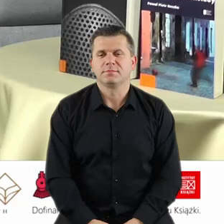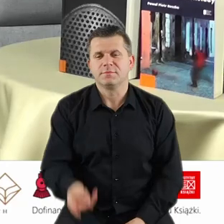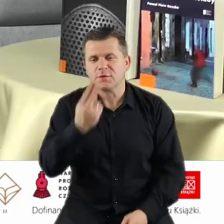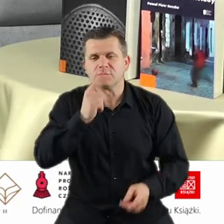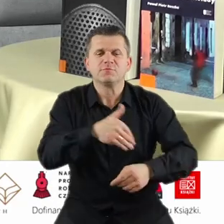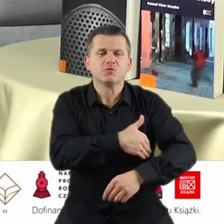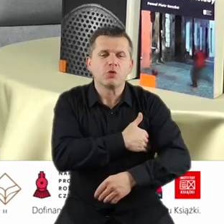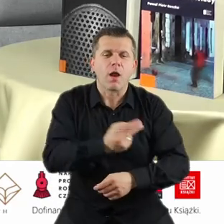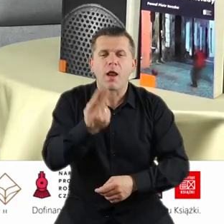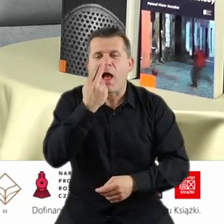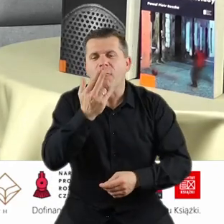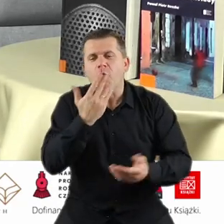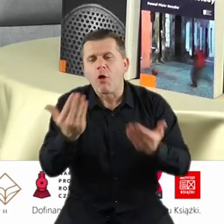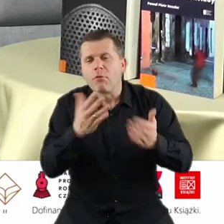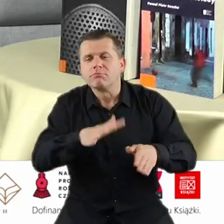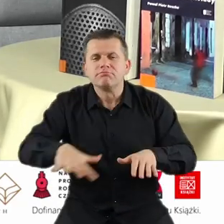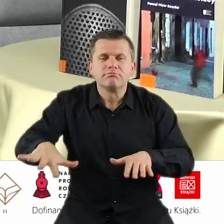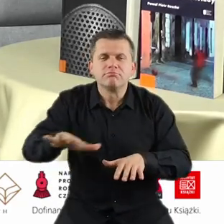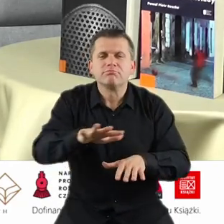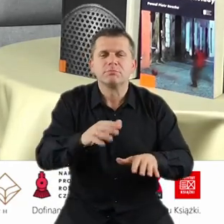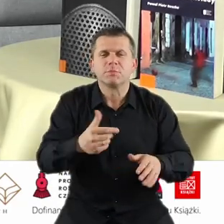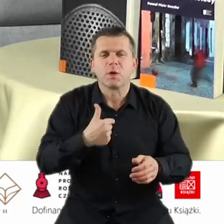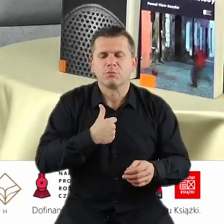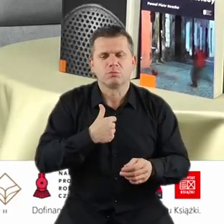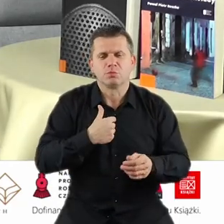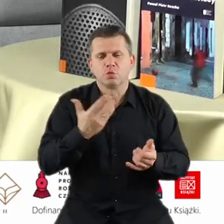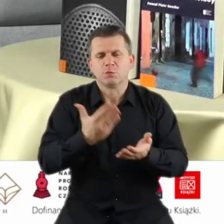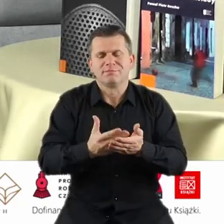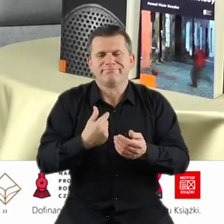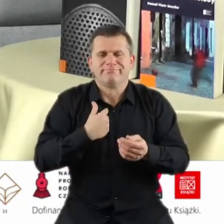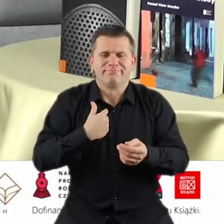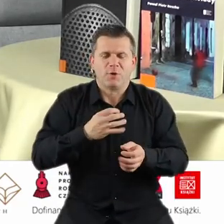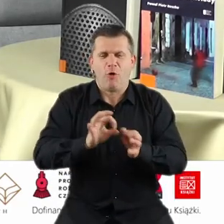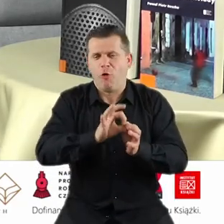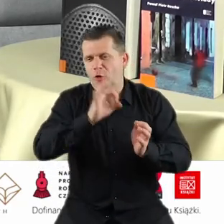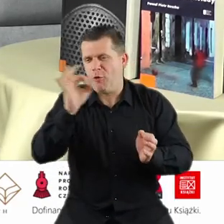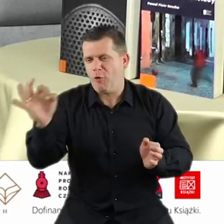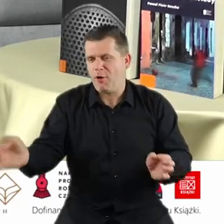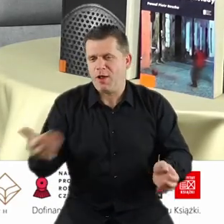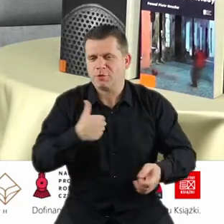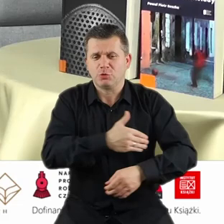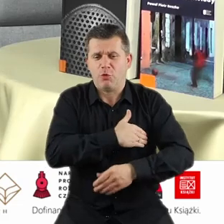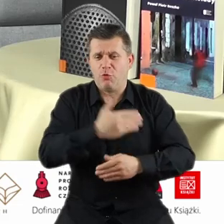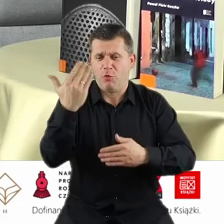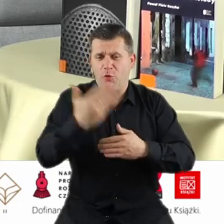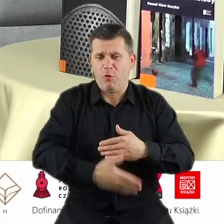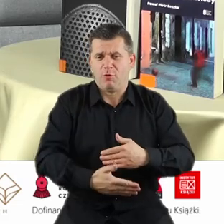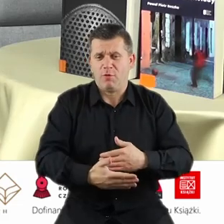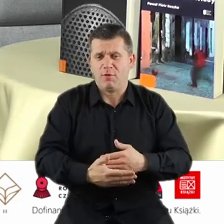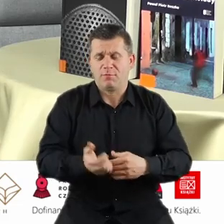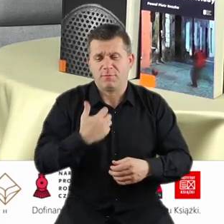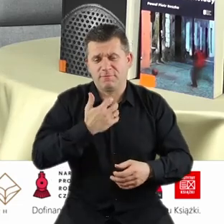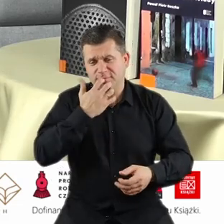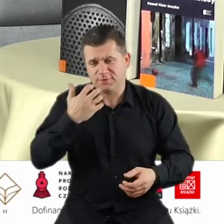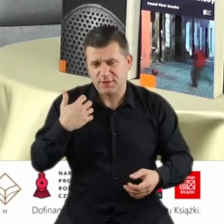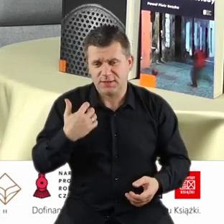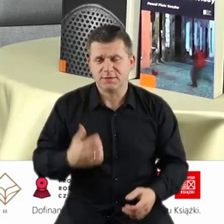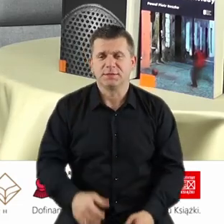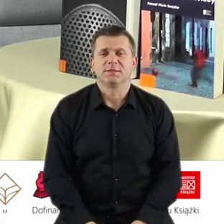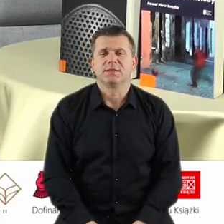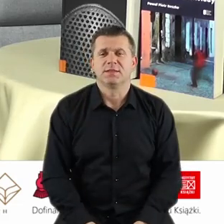zderzenie z rzeczywistością szkolną, od której się odzwyczaiłem, bo skończyłem szkołę parę lat